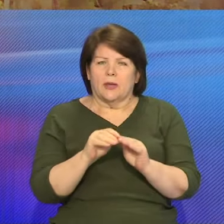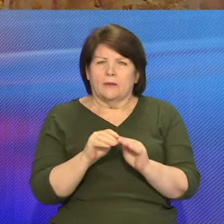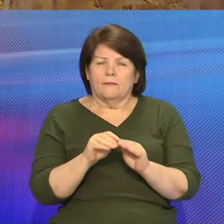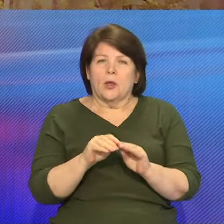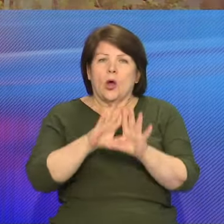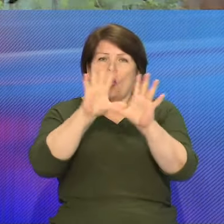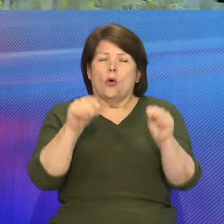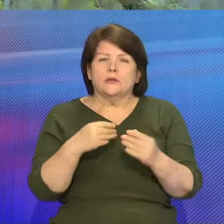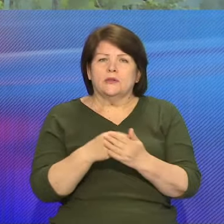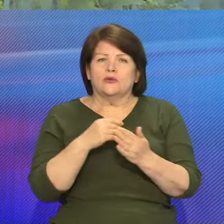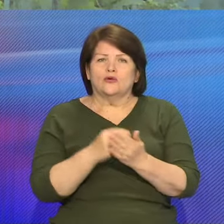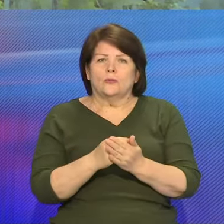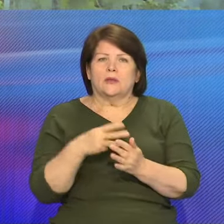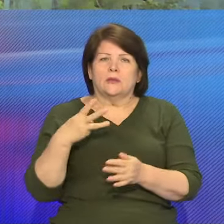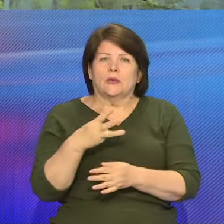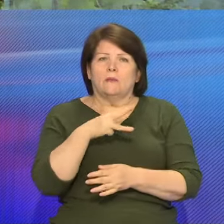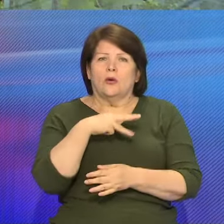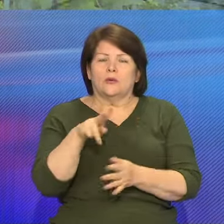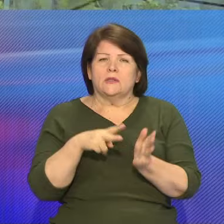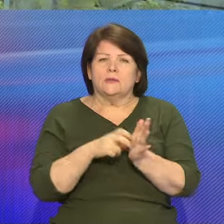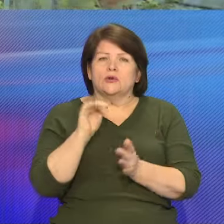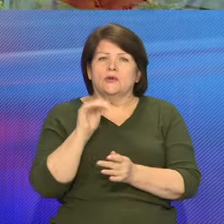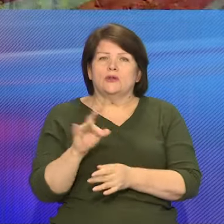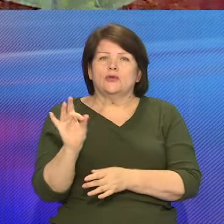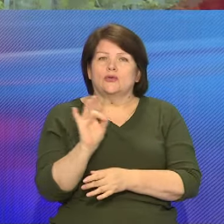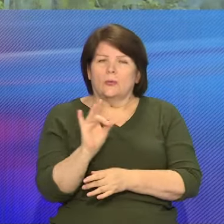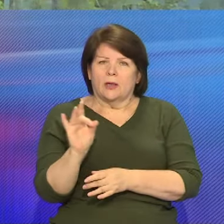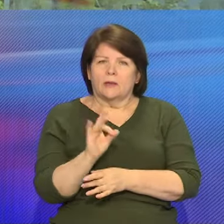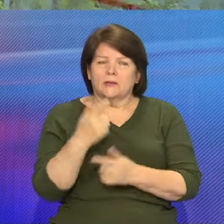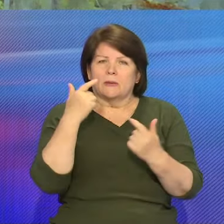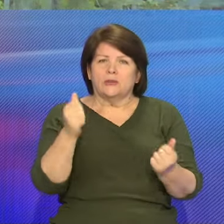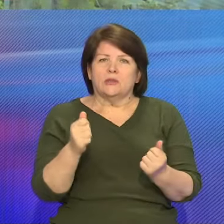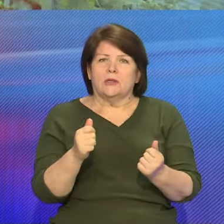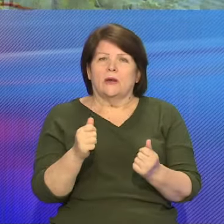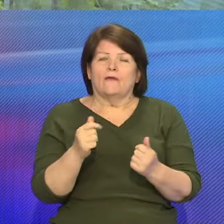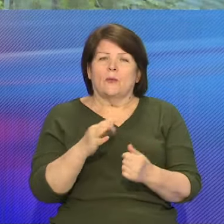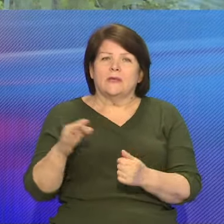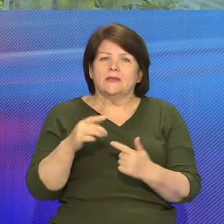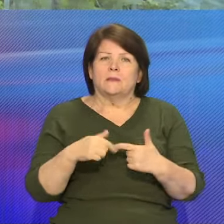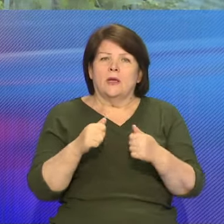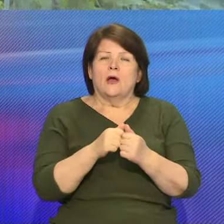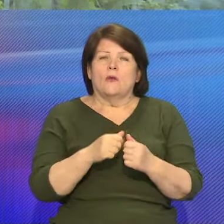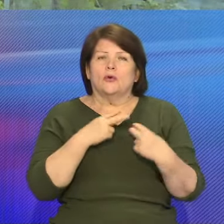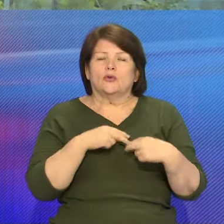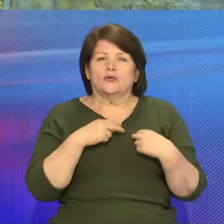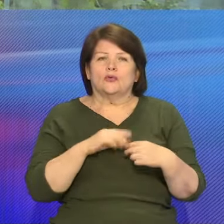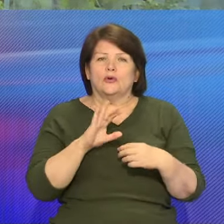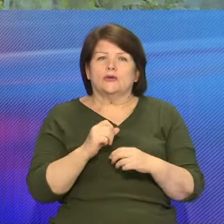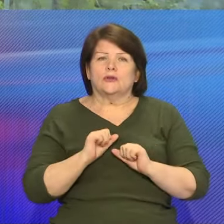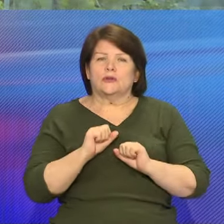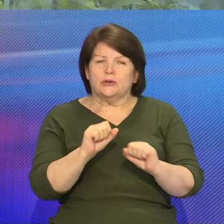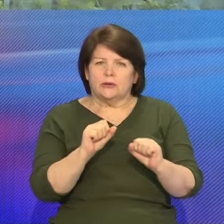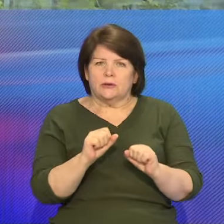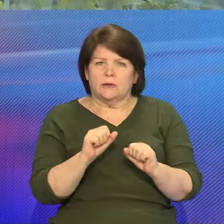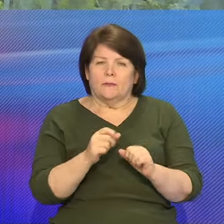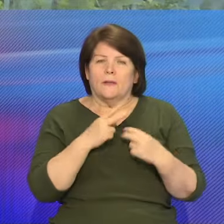Агульная сума выплат склала 3 700 000 рублёў, паведамілі ў абласным камітэце па працы, занятасці і сацыяльнай абароне. І